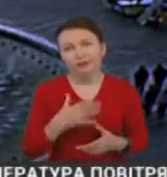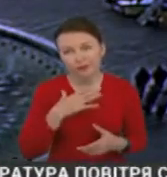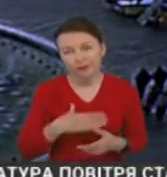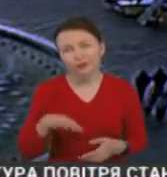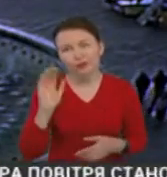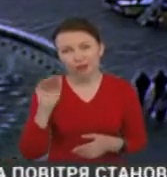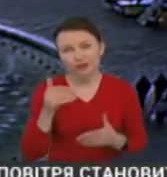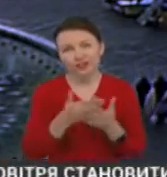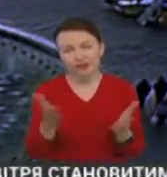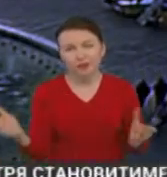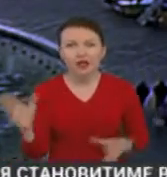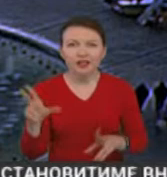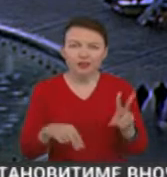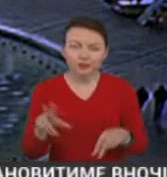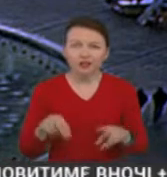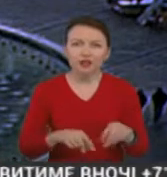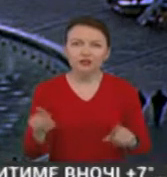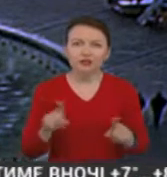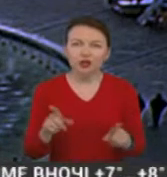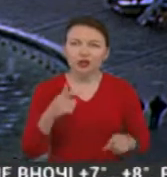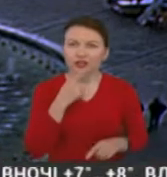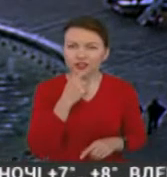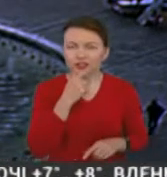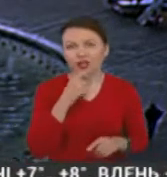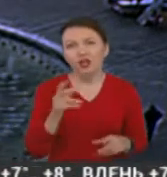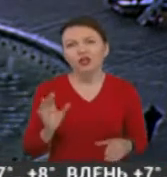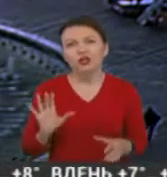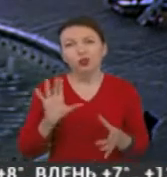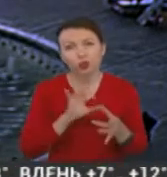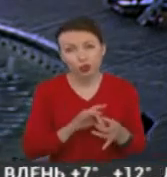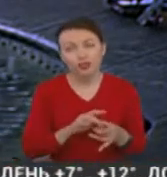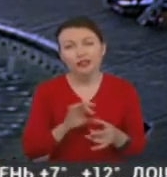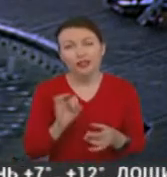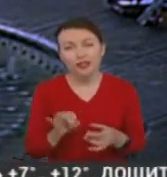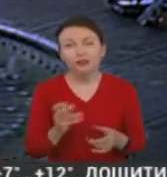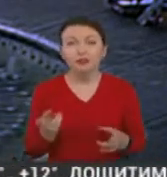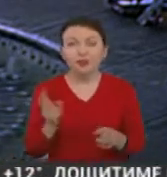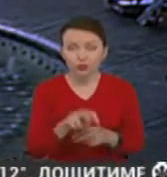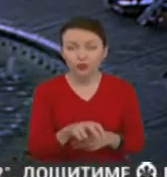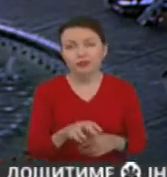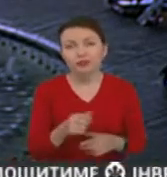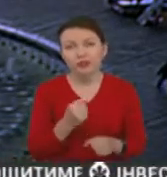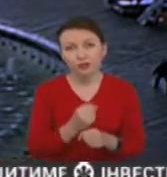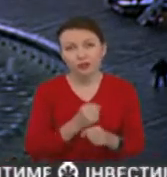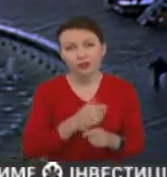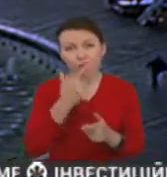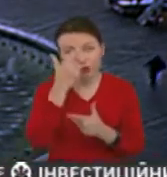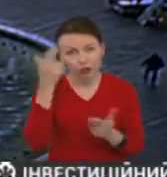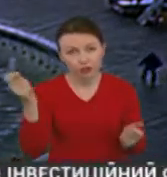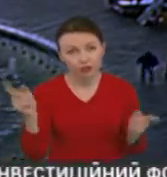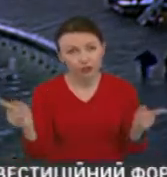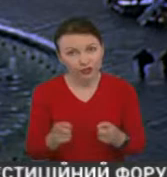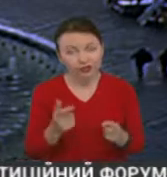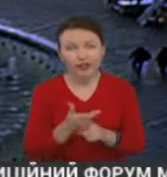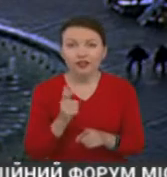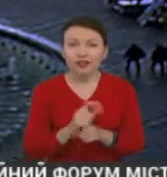вже прощатися. Сподіваємося, що глядачі долучаться і, зрештою, прийдуть. Ми зробили анонс коротенький.